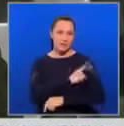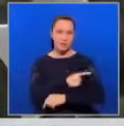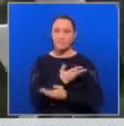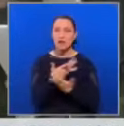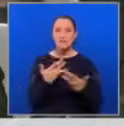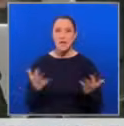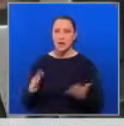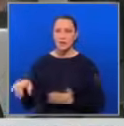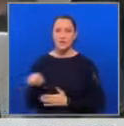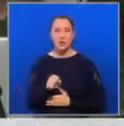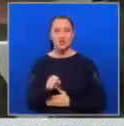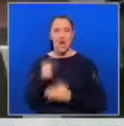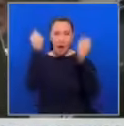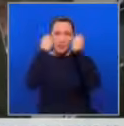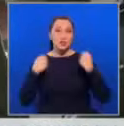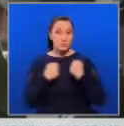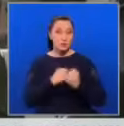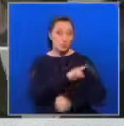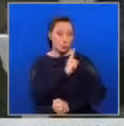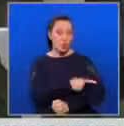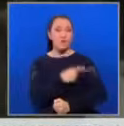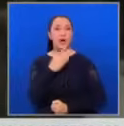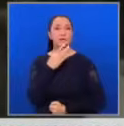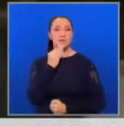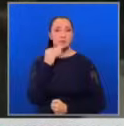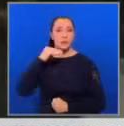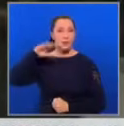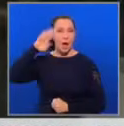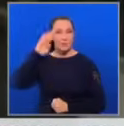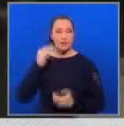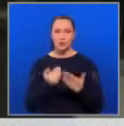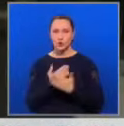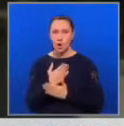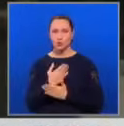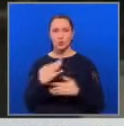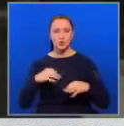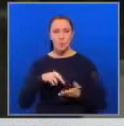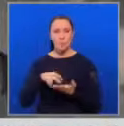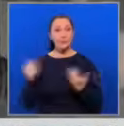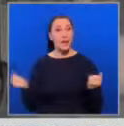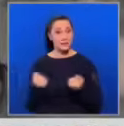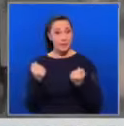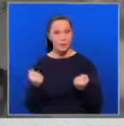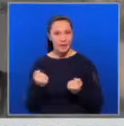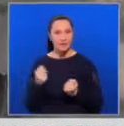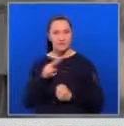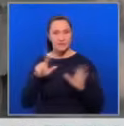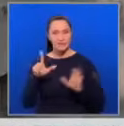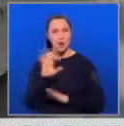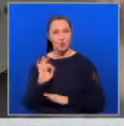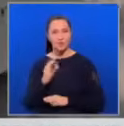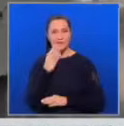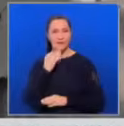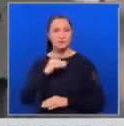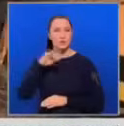водачите на хамас ще се сблъскат с мощта на израелската армия от началото на сухопътната операция на 27 октомври